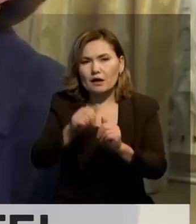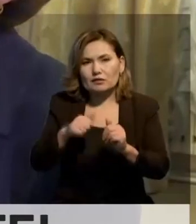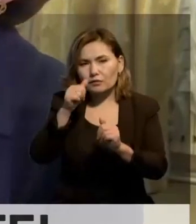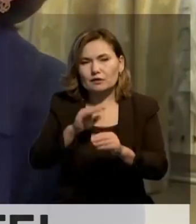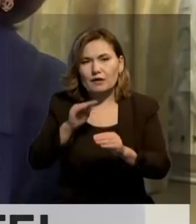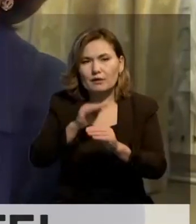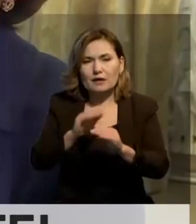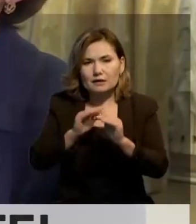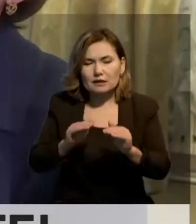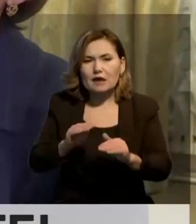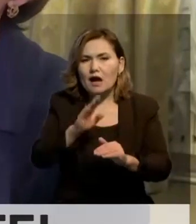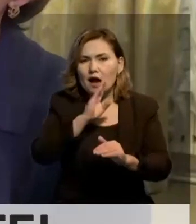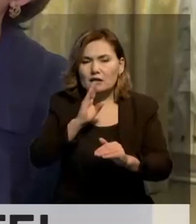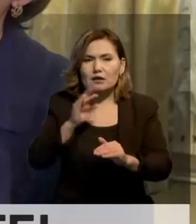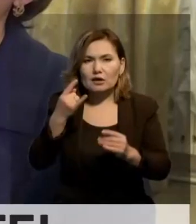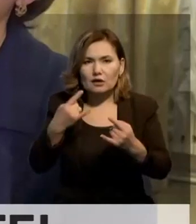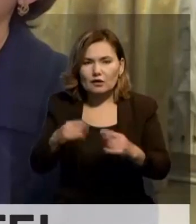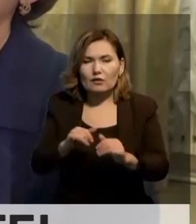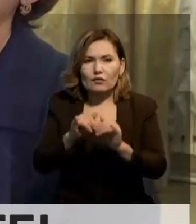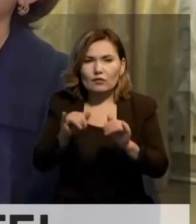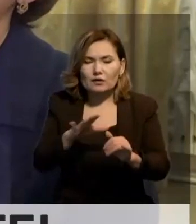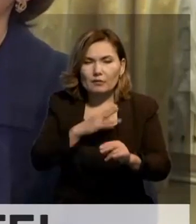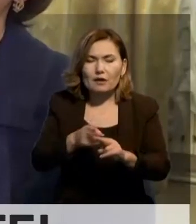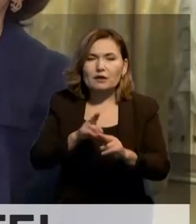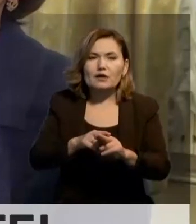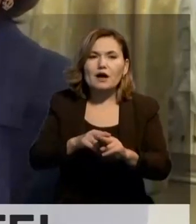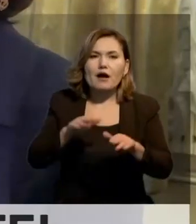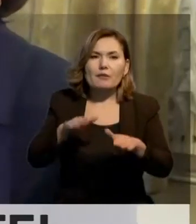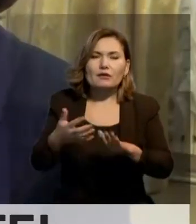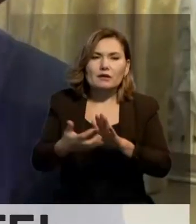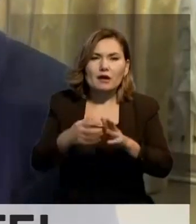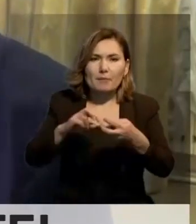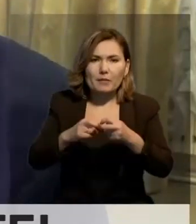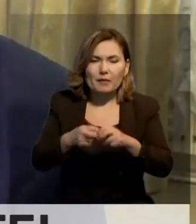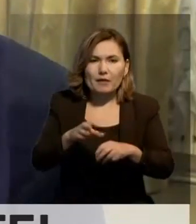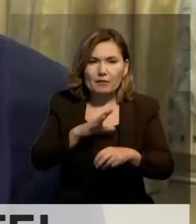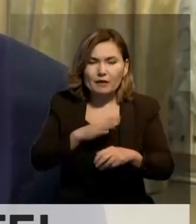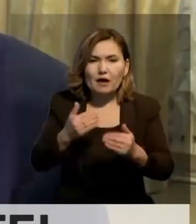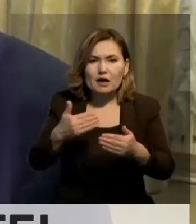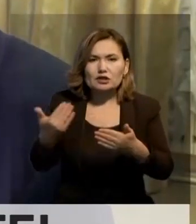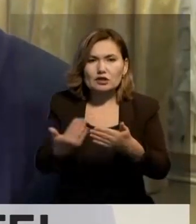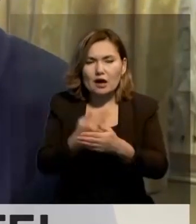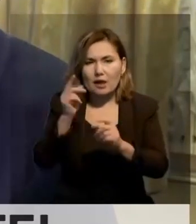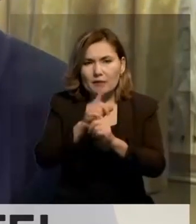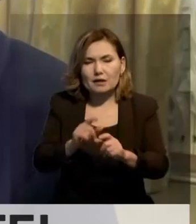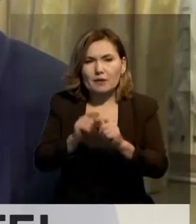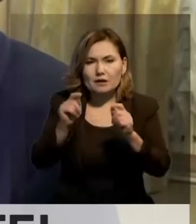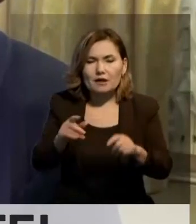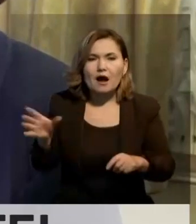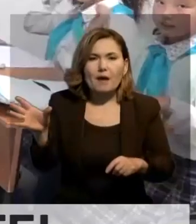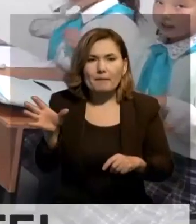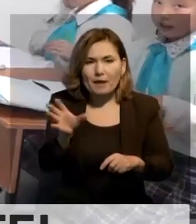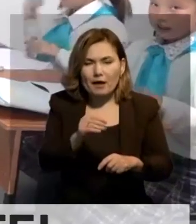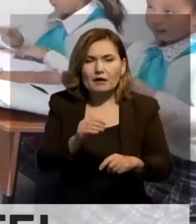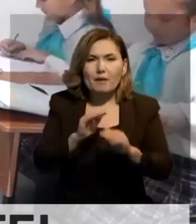жатқандықтан орын тапшылығы болды, оқушылар орынан тапшылығы. Соған байланысты салынды. Қазір соңында жақсы, барлық бала